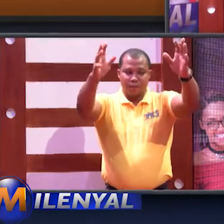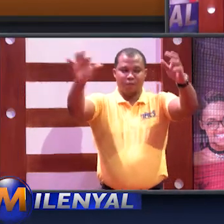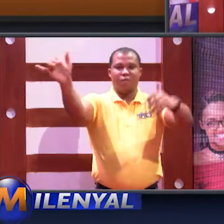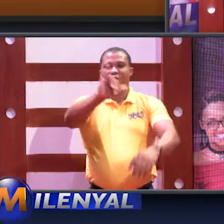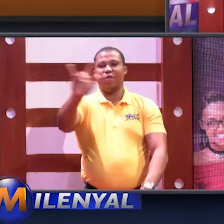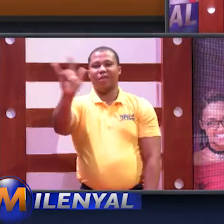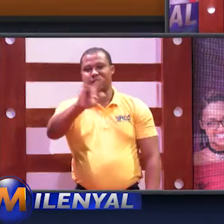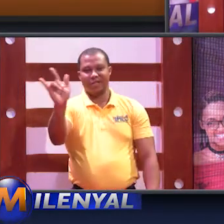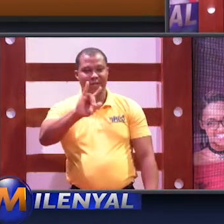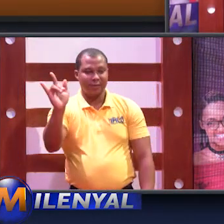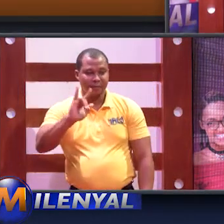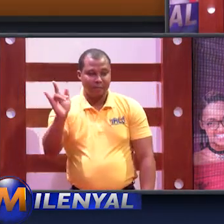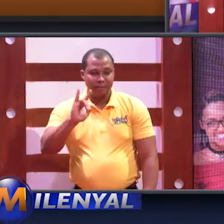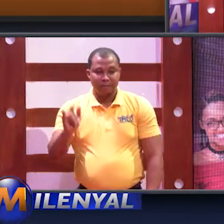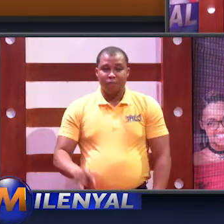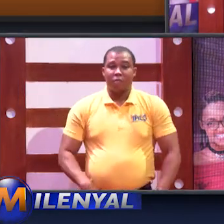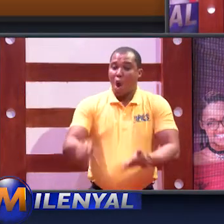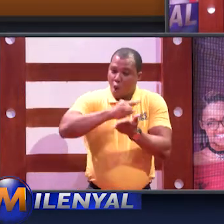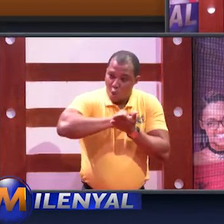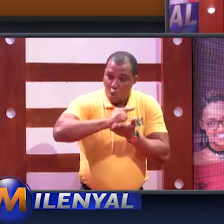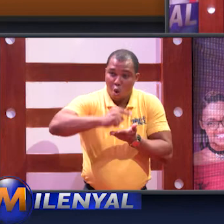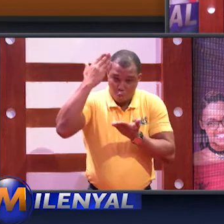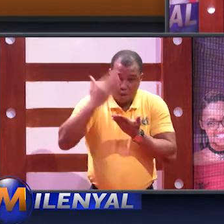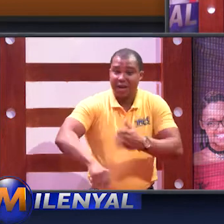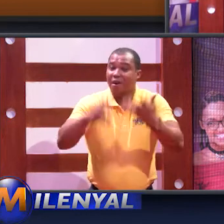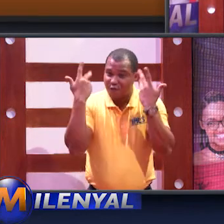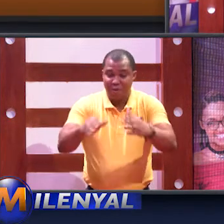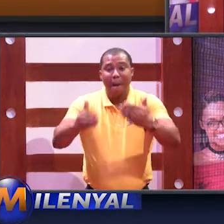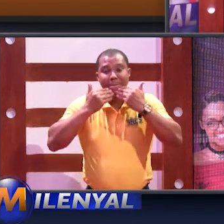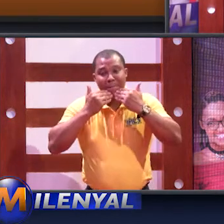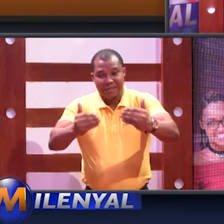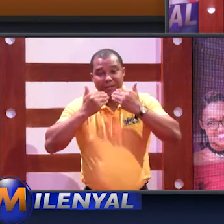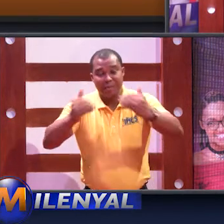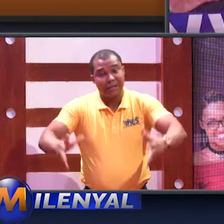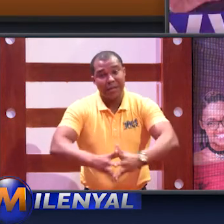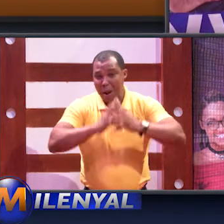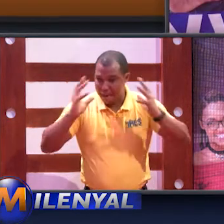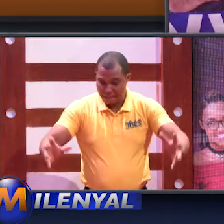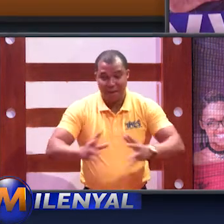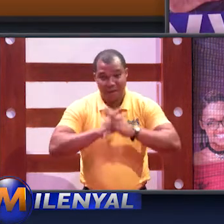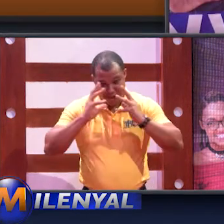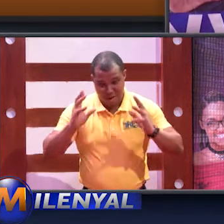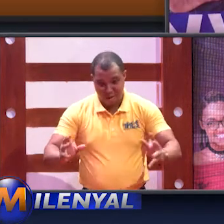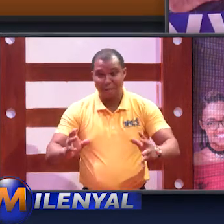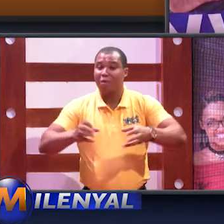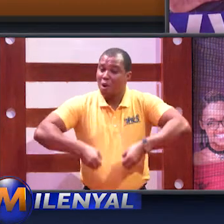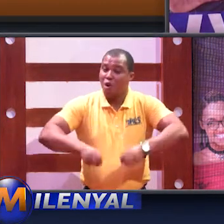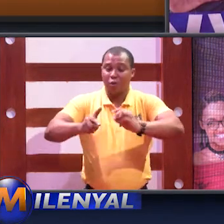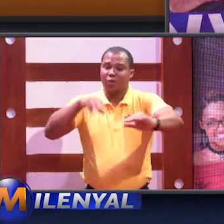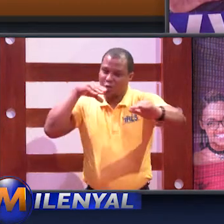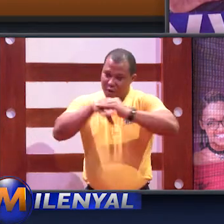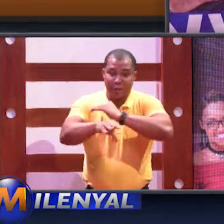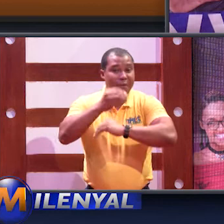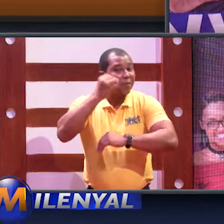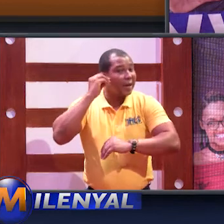Weekend nan lage, Millennial fini. Merci, merci. En pile, parce que ou te ban nou opportunité pour nous rentrer